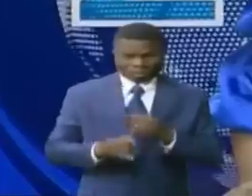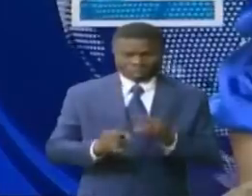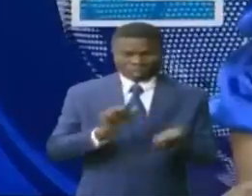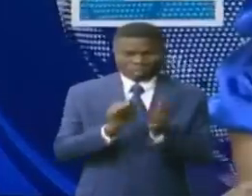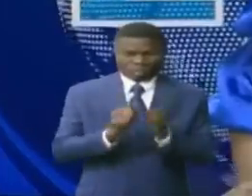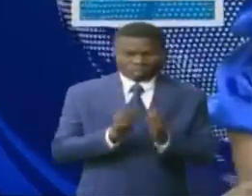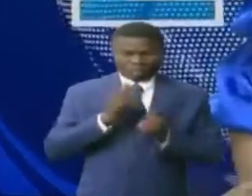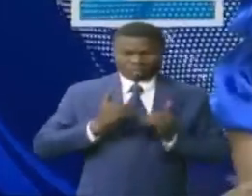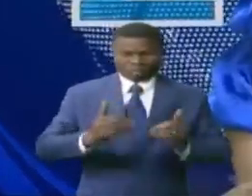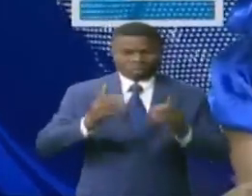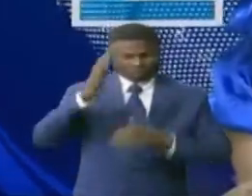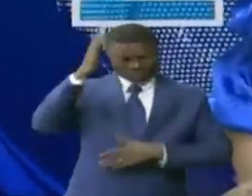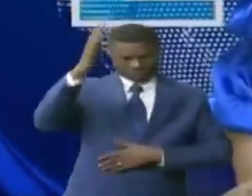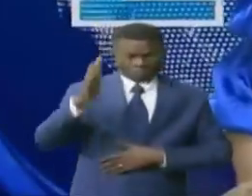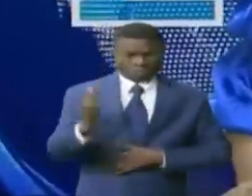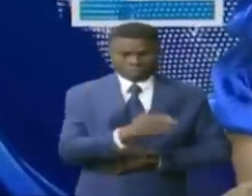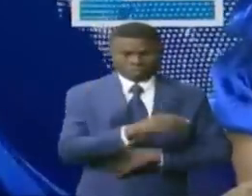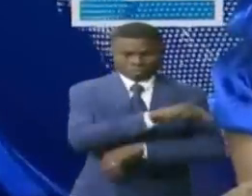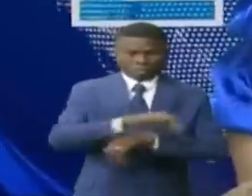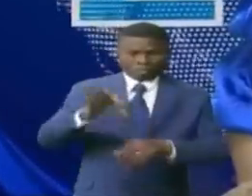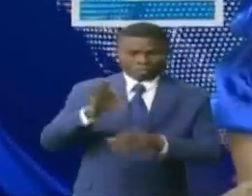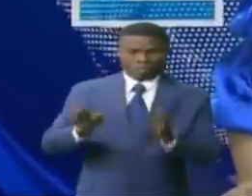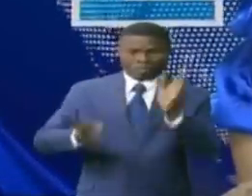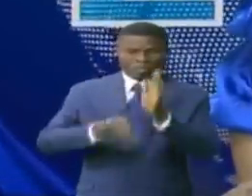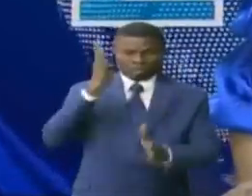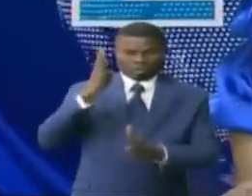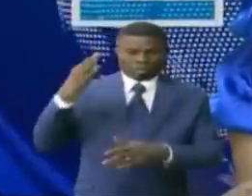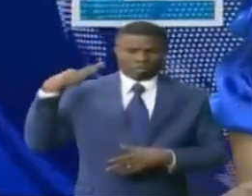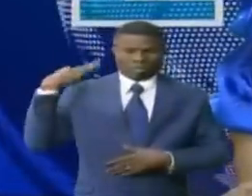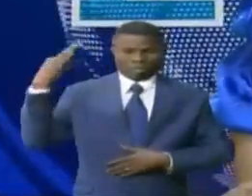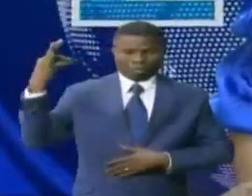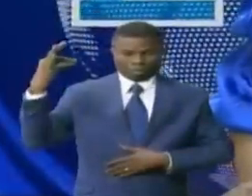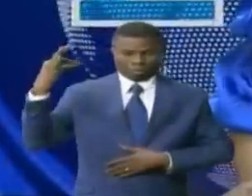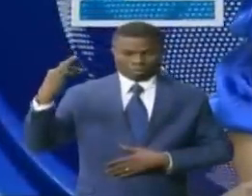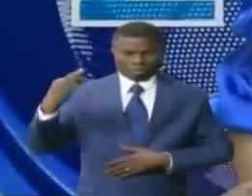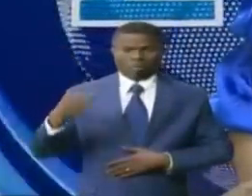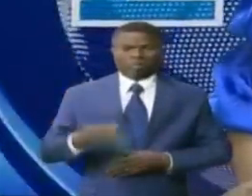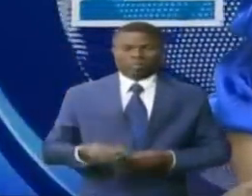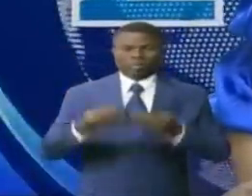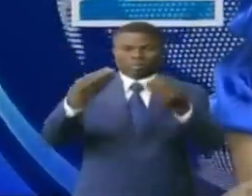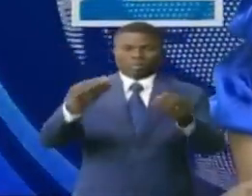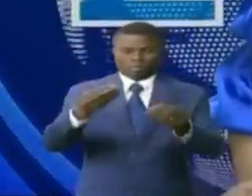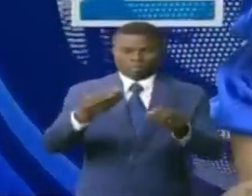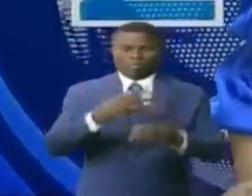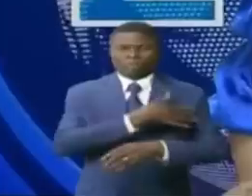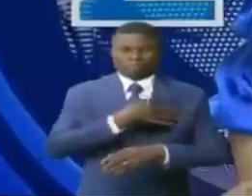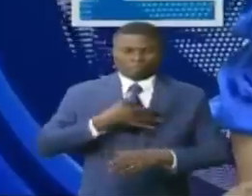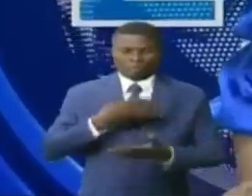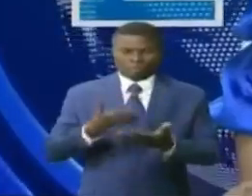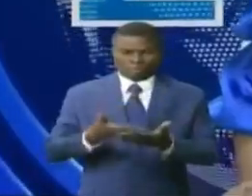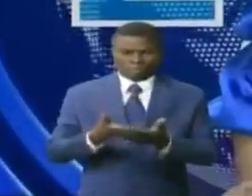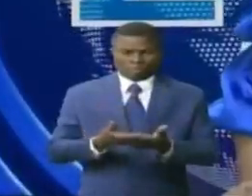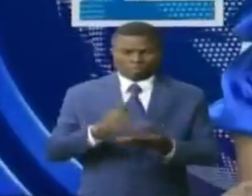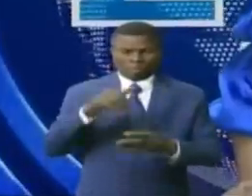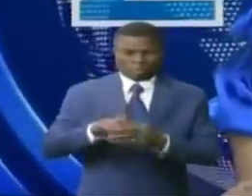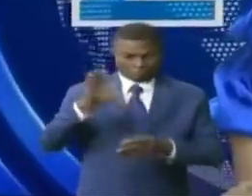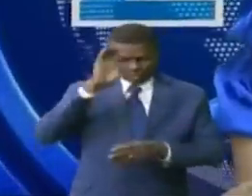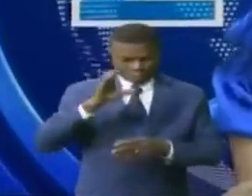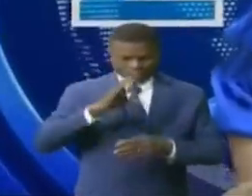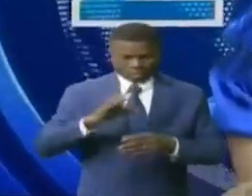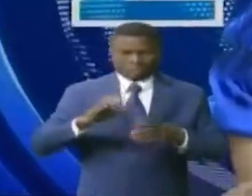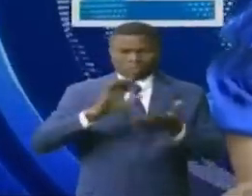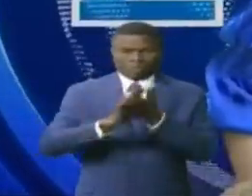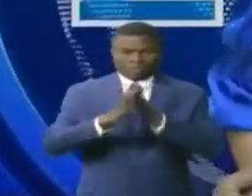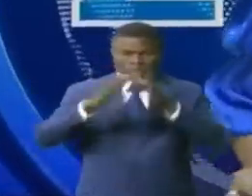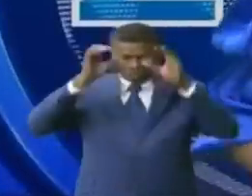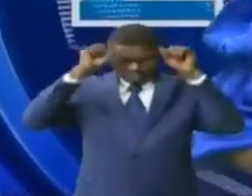suivre. À la CENI, 14 candidats ont déjà manifesté leur intérêt à se lancer dans la course au fauteuil